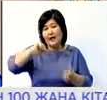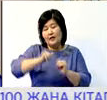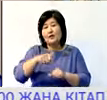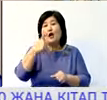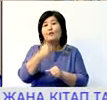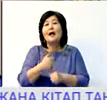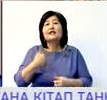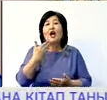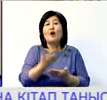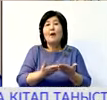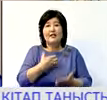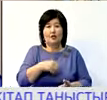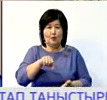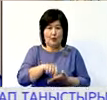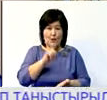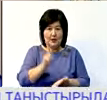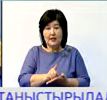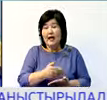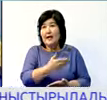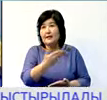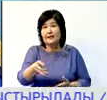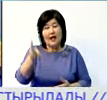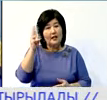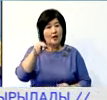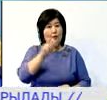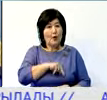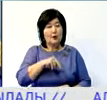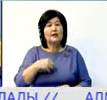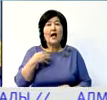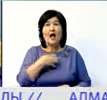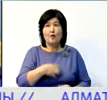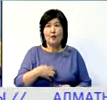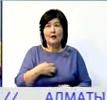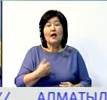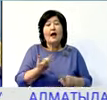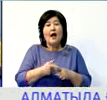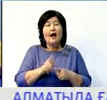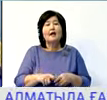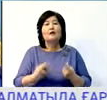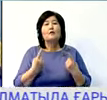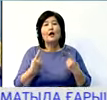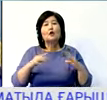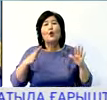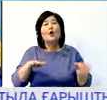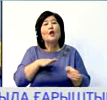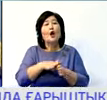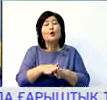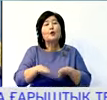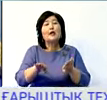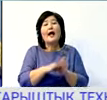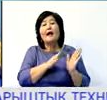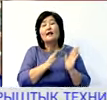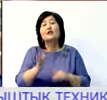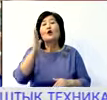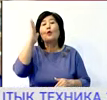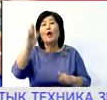басты мәселе болуы тиіс. Сіздердің дипломатиялық қызметтеріңіз мазмұнды әрі маңызды оқиғаларға толы кезеңдерге